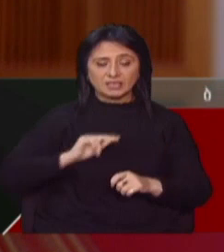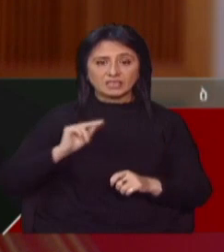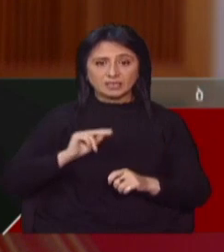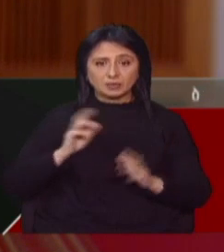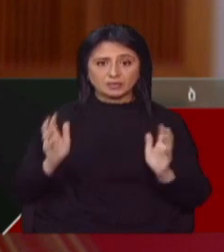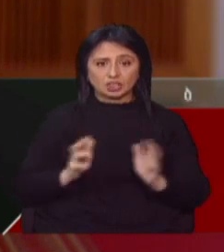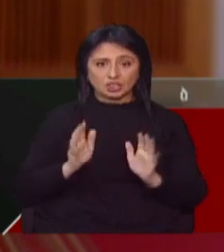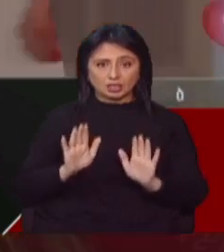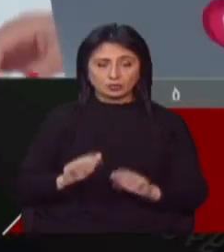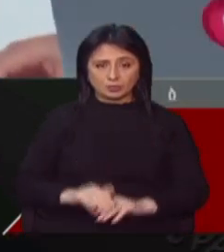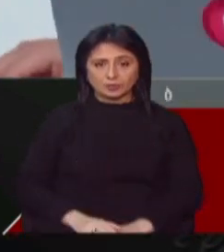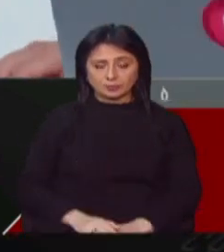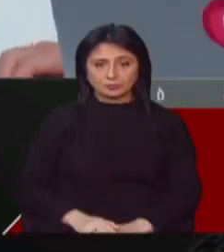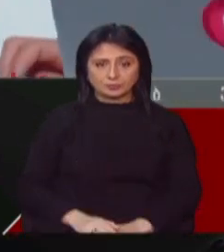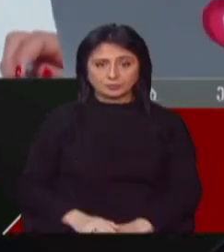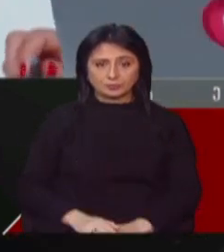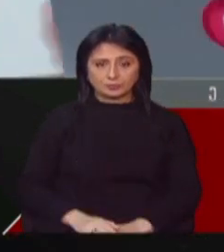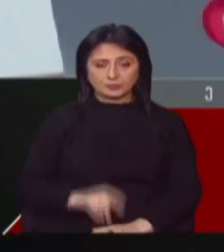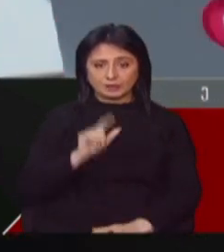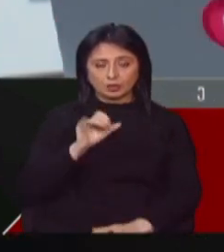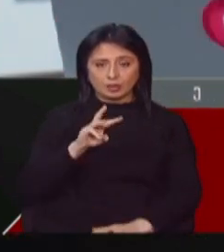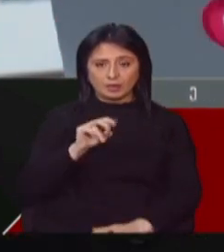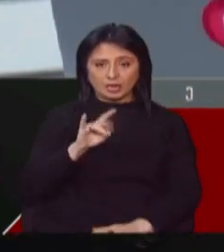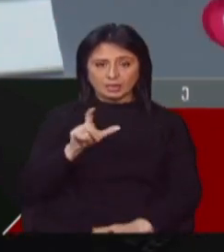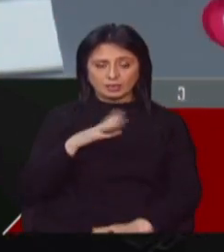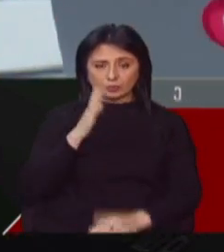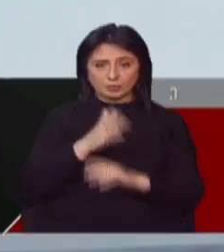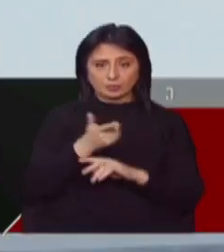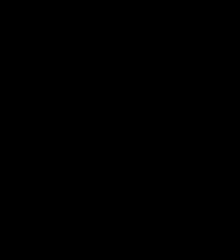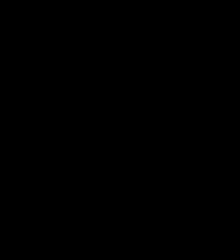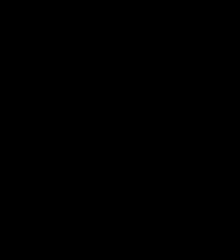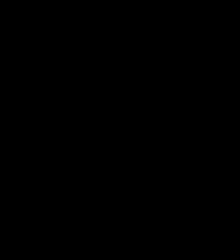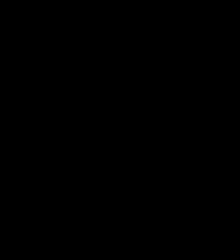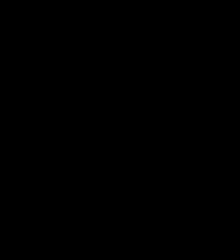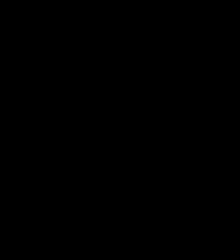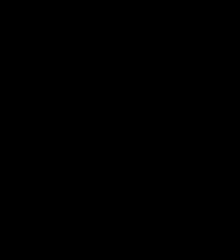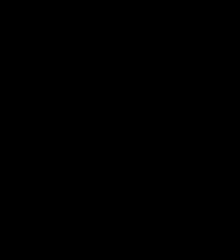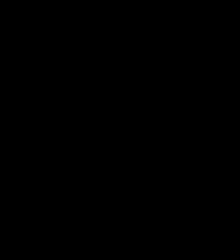de bobașe, inarčunevs. Dar lobateau, ne-au nemanagat de opir, da, pe